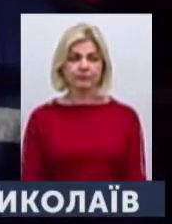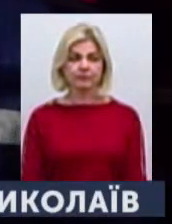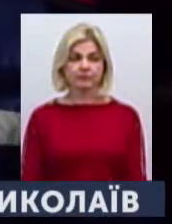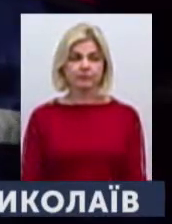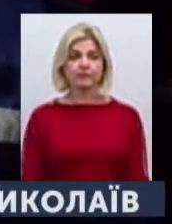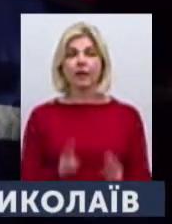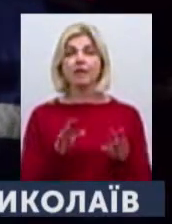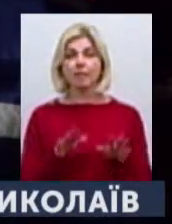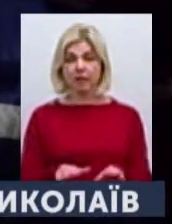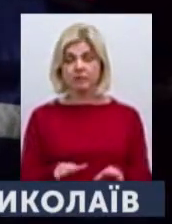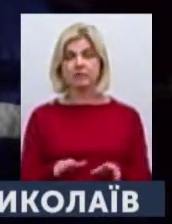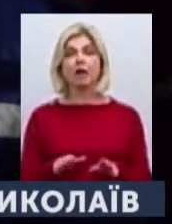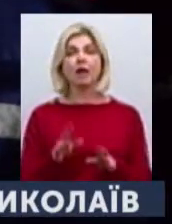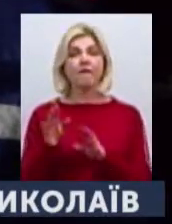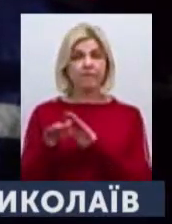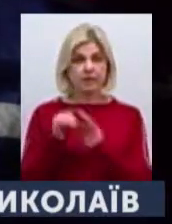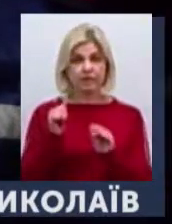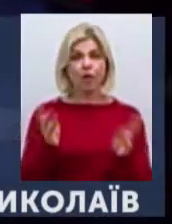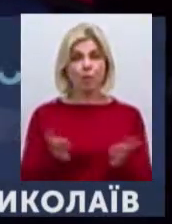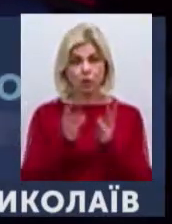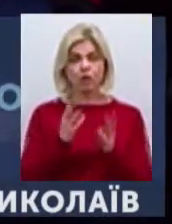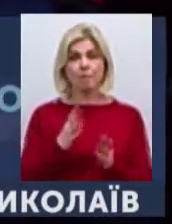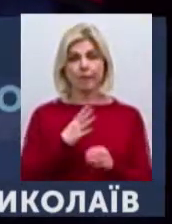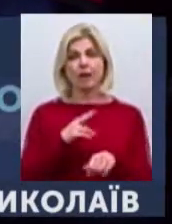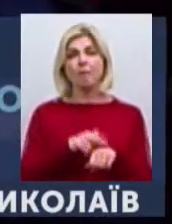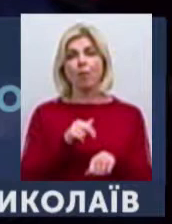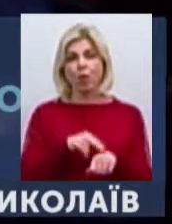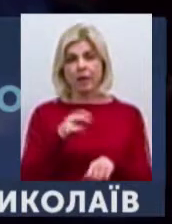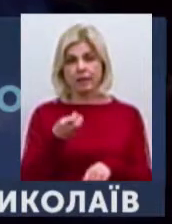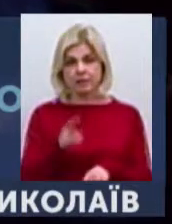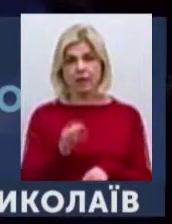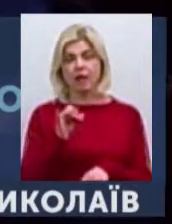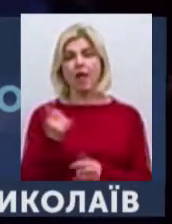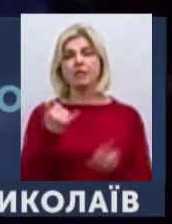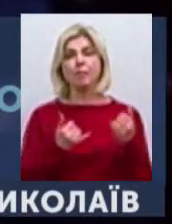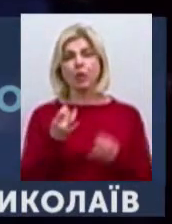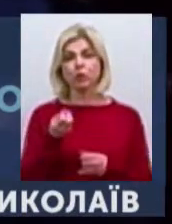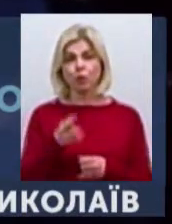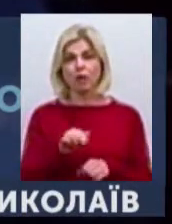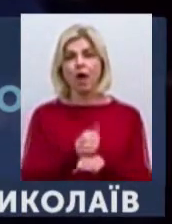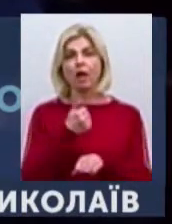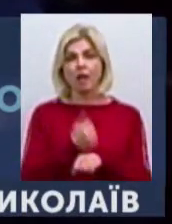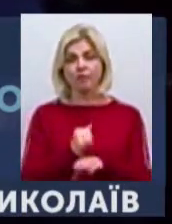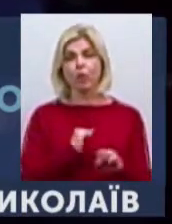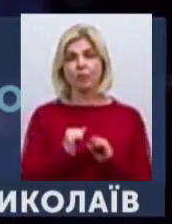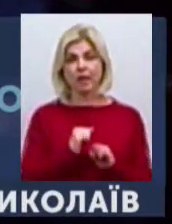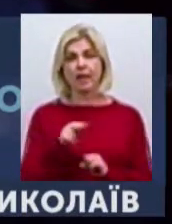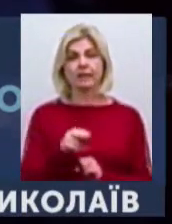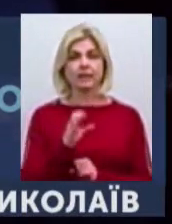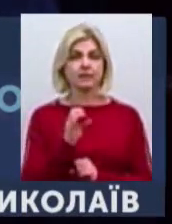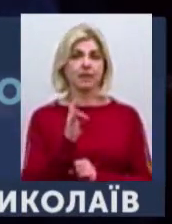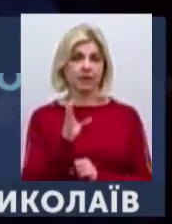На місці виникнення пожежі працює слідчо-оперативна група Очаківського відділу поліції, дослідно-виправлена лабораторія Головного управління ДСНС України Миколаївської